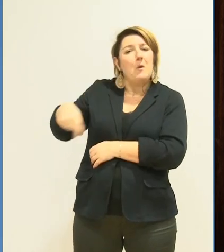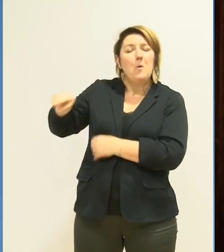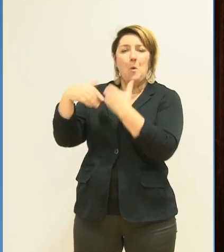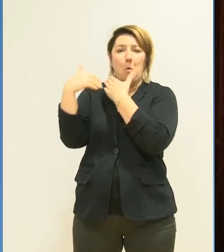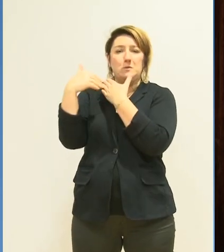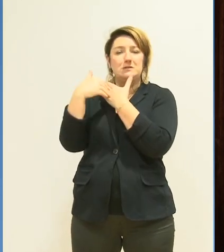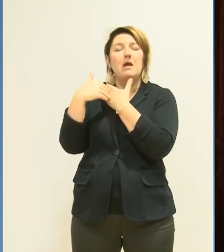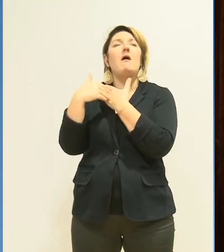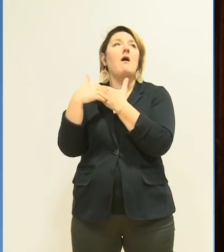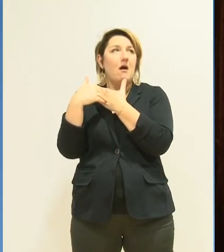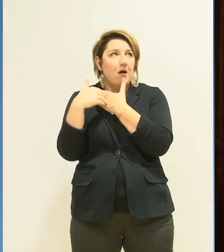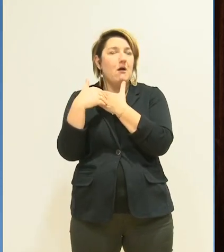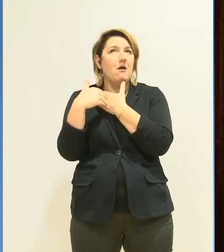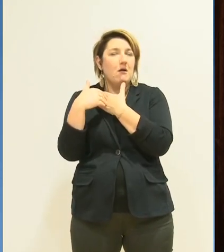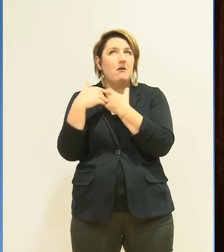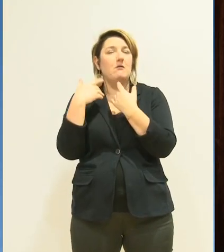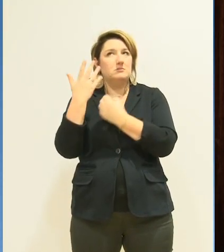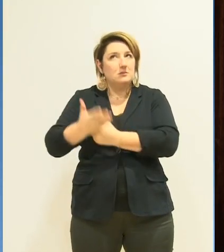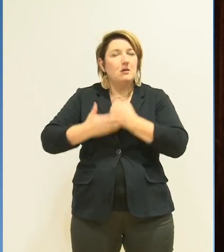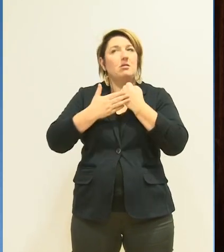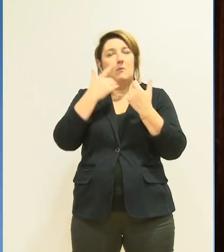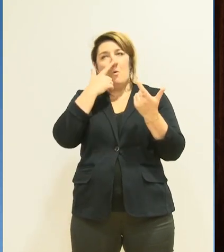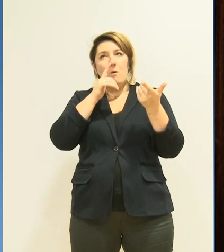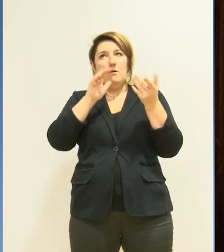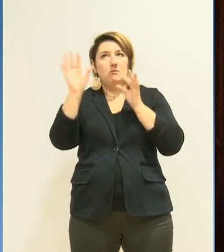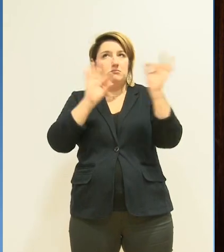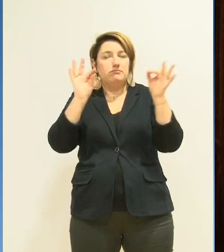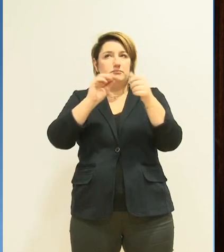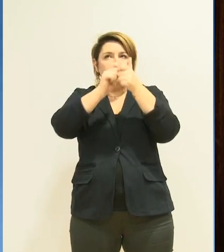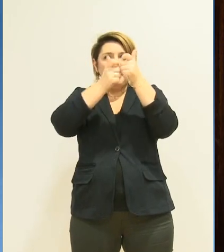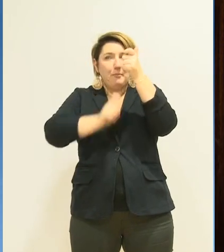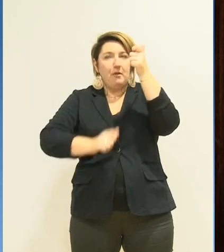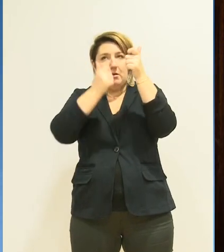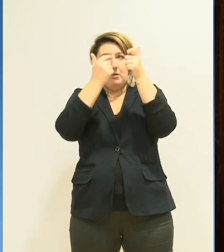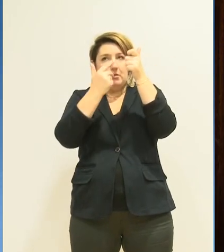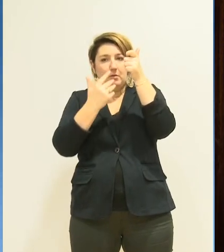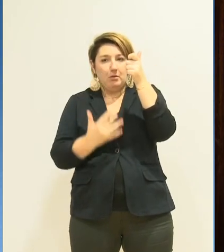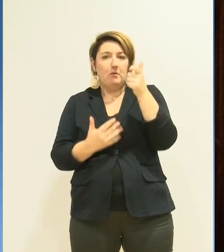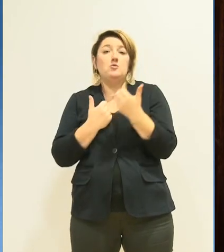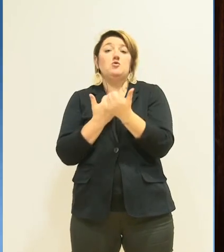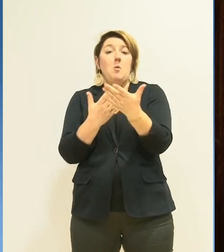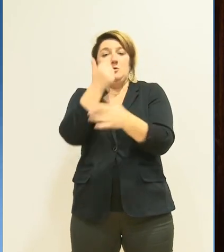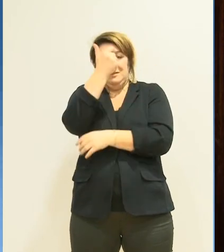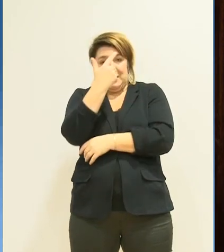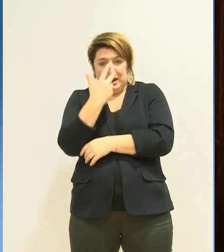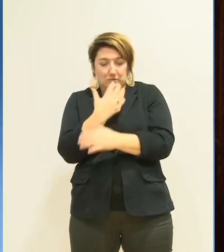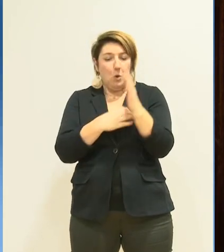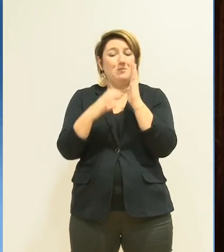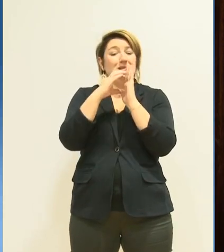ce classement un classement que je propose aujourd'hui d'acter dans une délibération